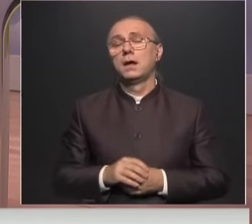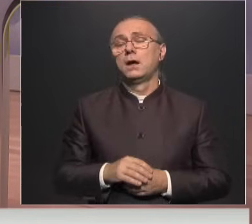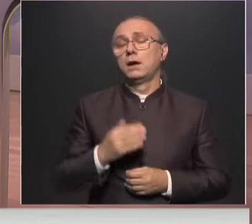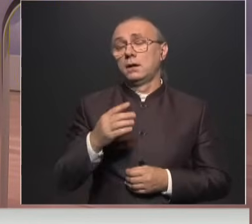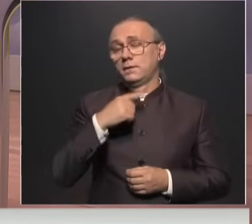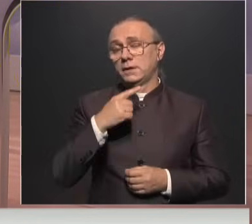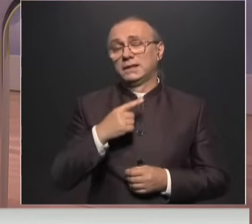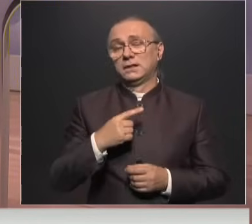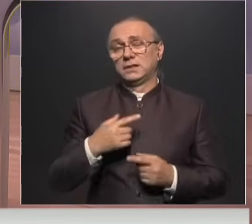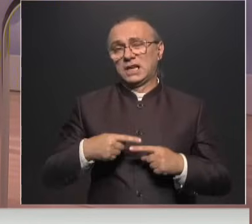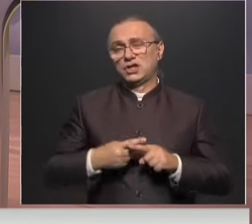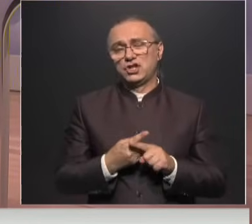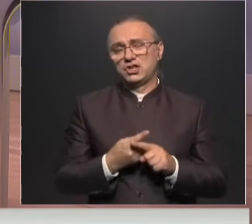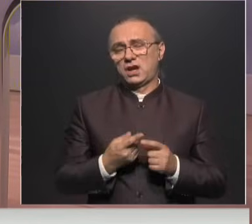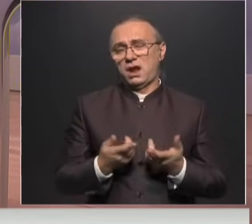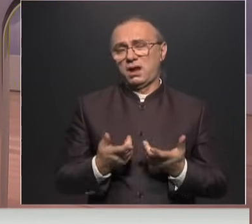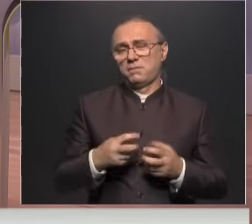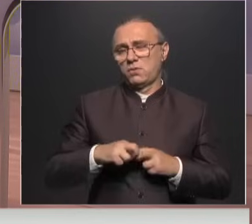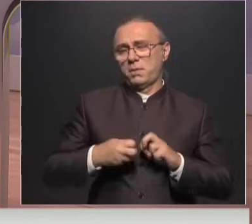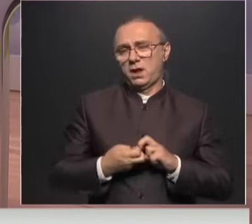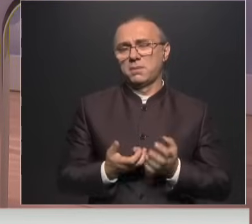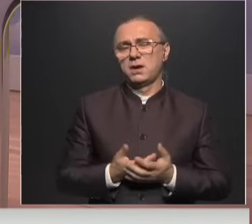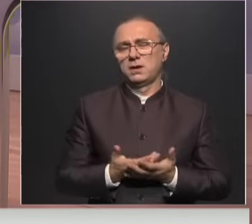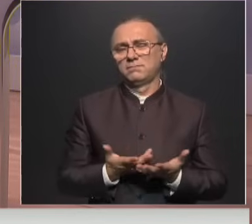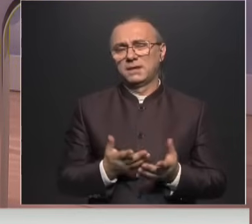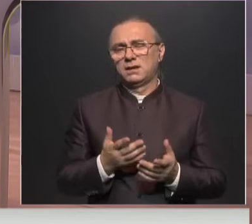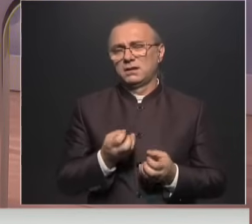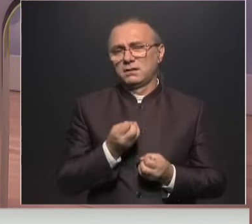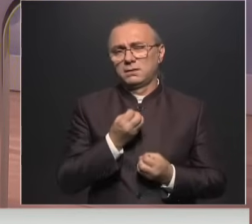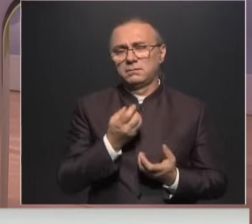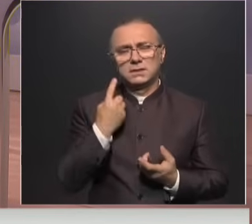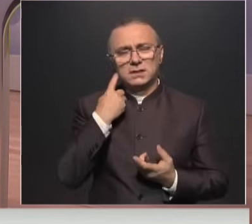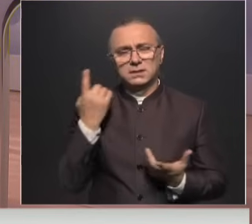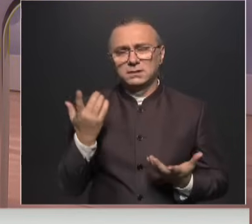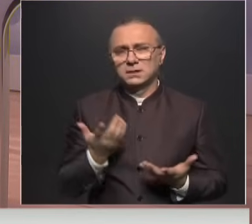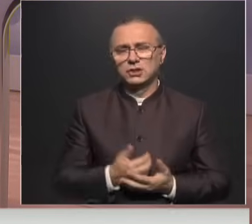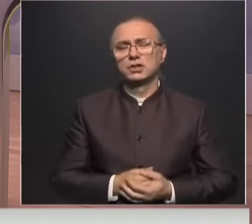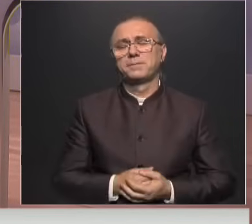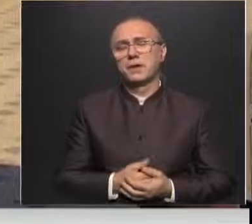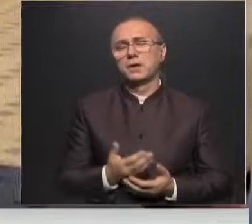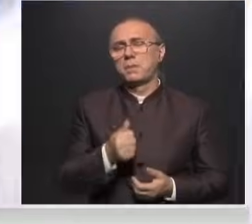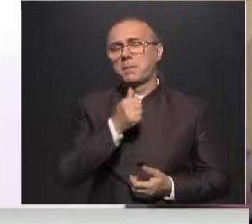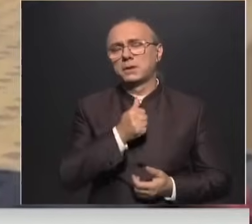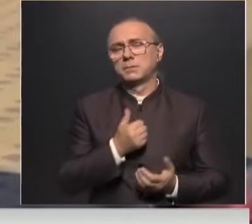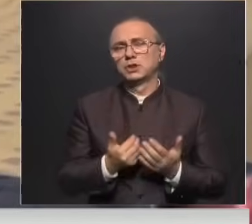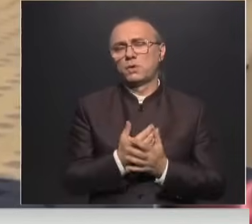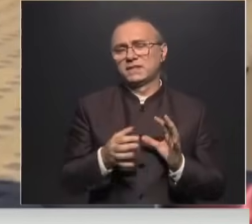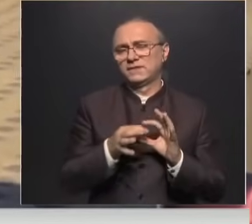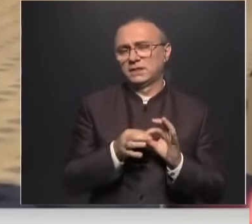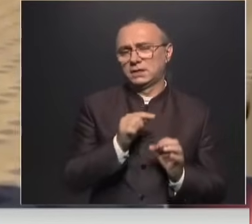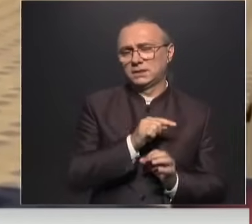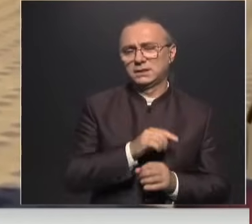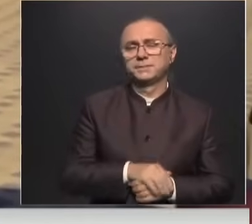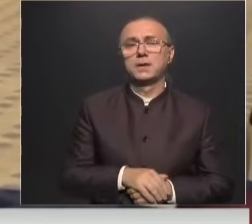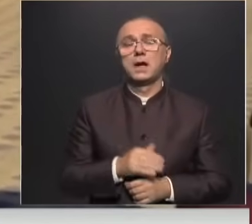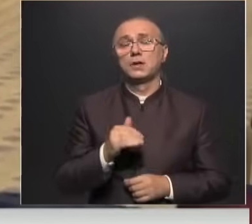хорошо слышно Сашу. Давайте посмотрим сначала его материал, а затем постараемся связаться с ним снова. Все, Саш, помогай